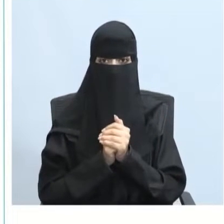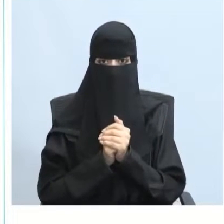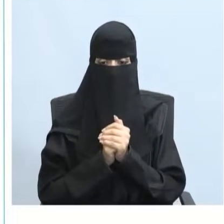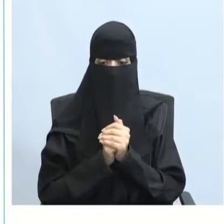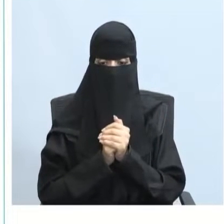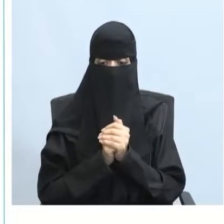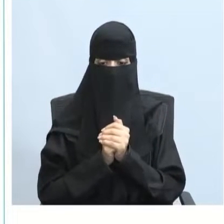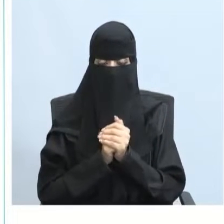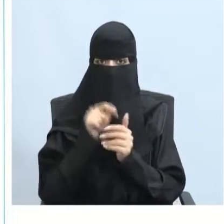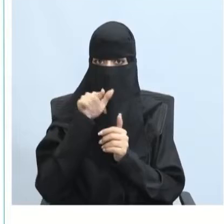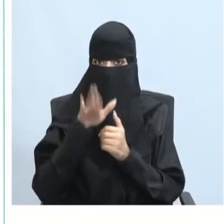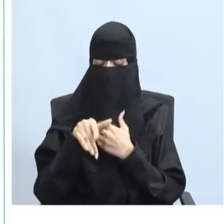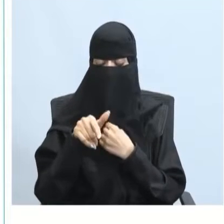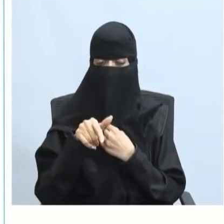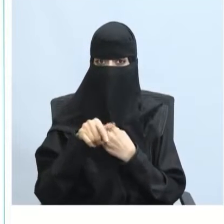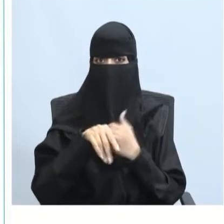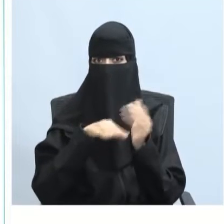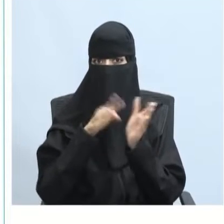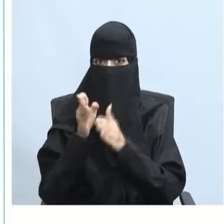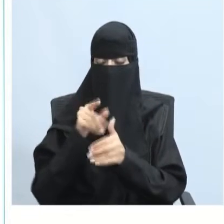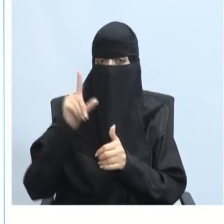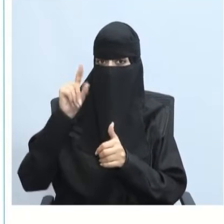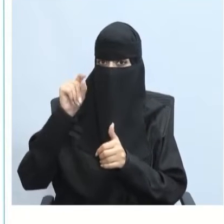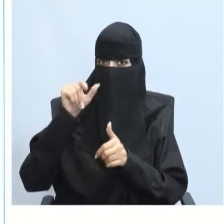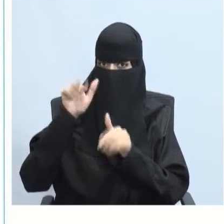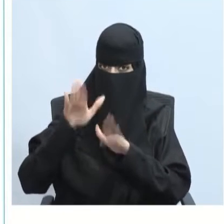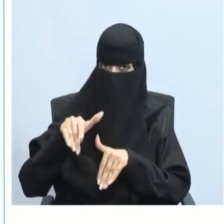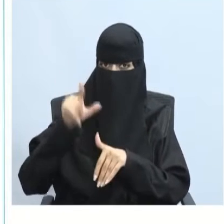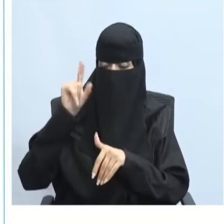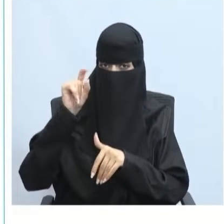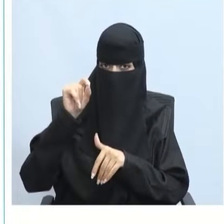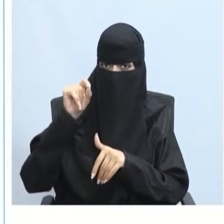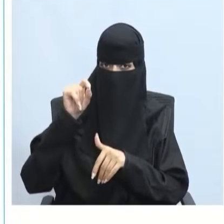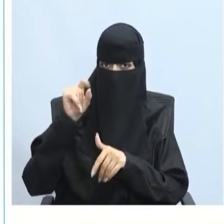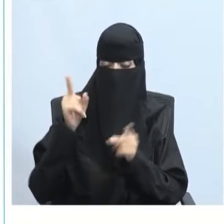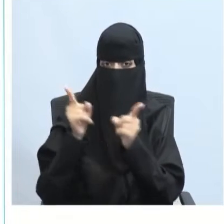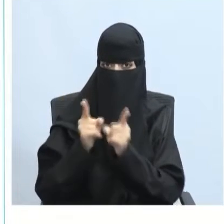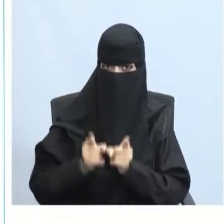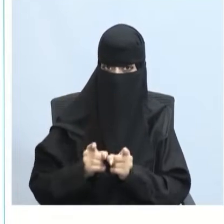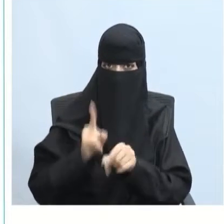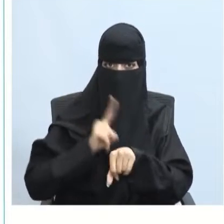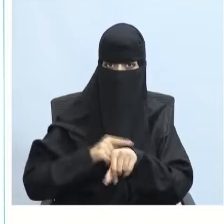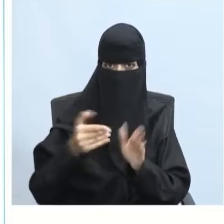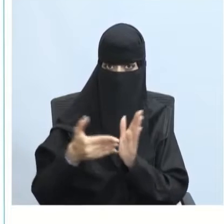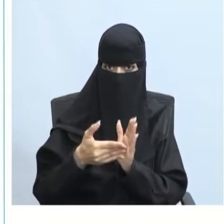ديت هل يوجد هناك مزايا ل تحديد المعد